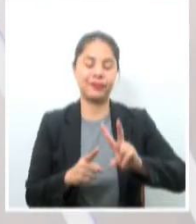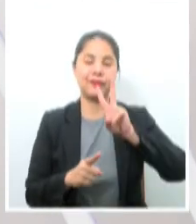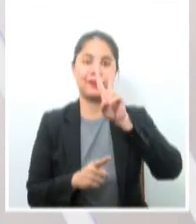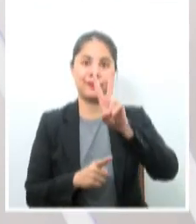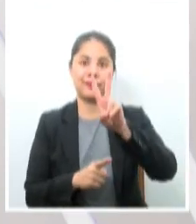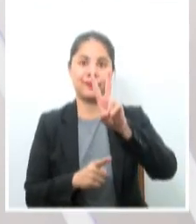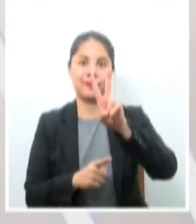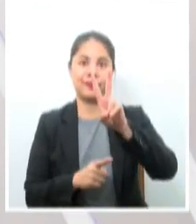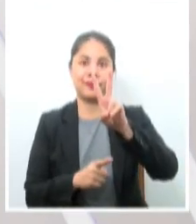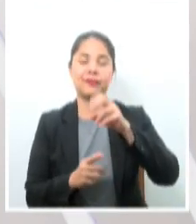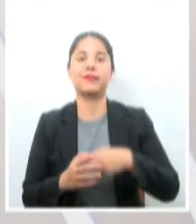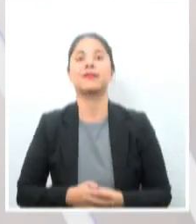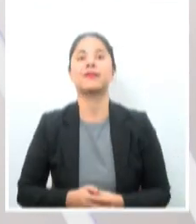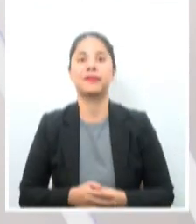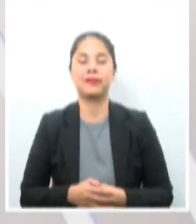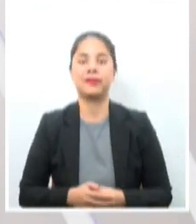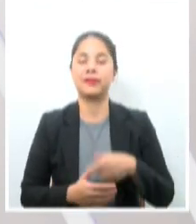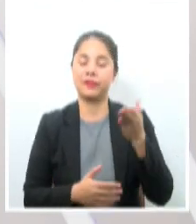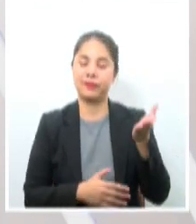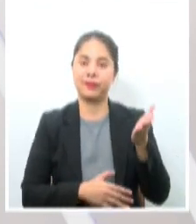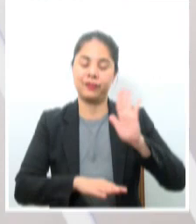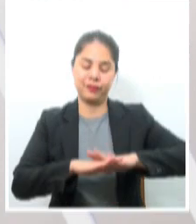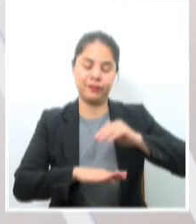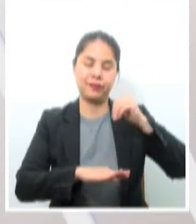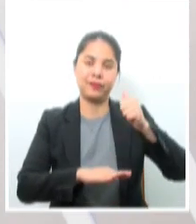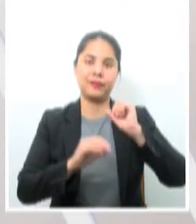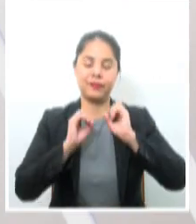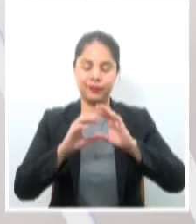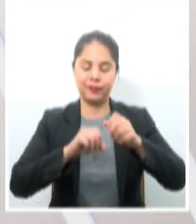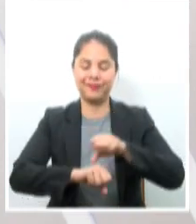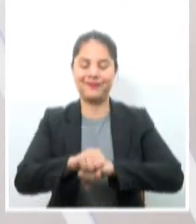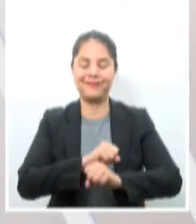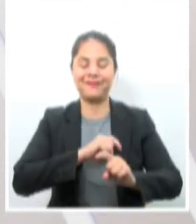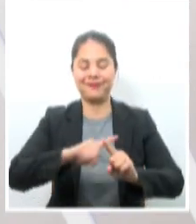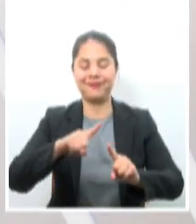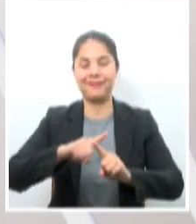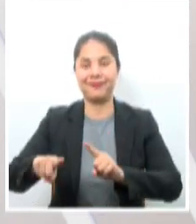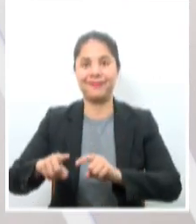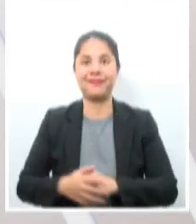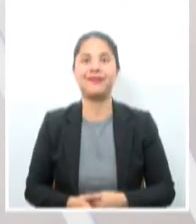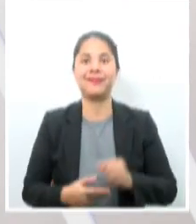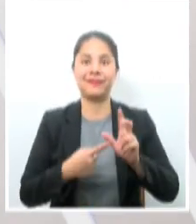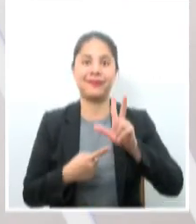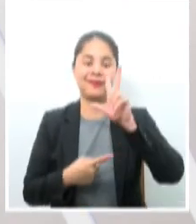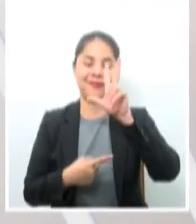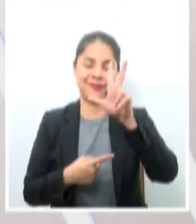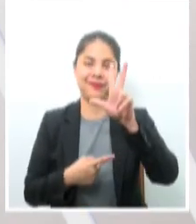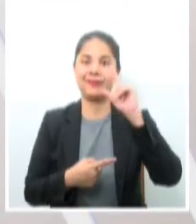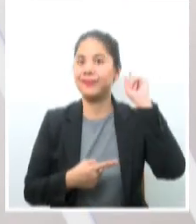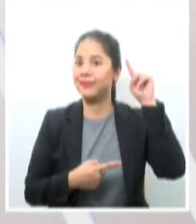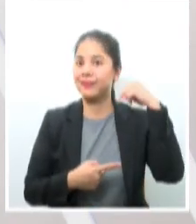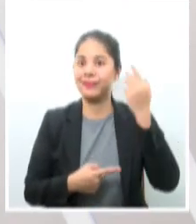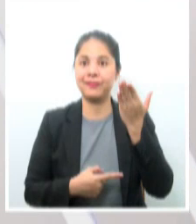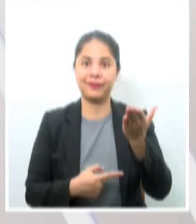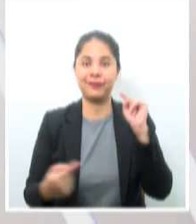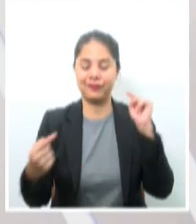ะคุณจักรินทร์บูรณวิทย์ค่ะผู้พัฒนาระบบ V-Space ค่ะและท่านที่3ค่ะคุณภริมาเพชรราพิชรัตน์ค่ะผู้พัฒนา